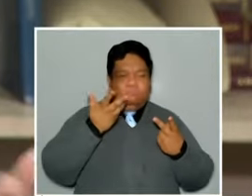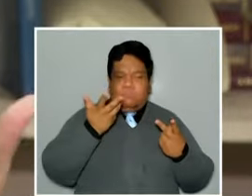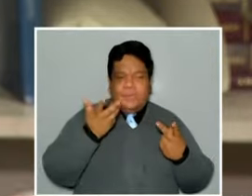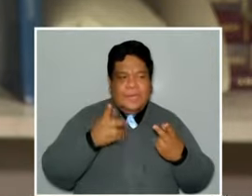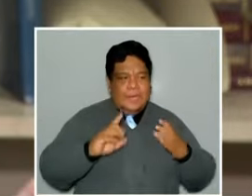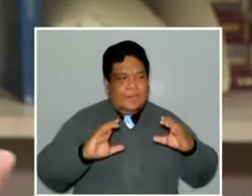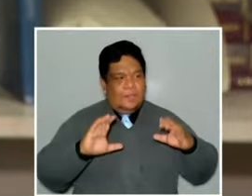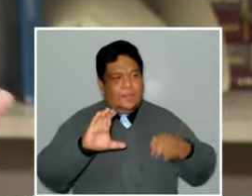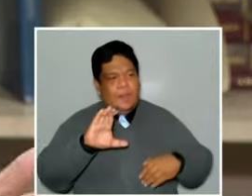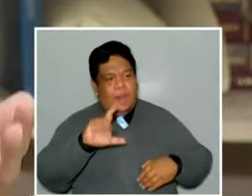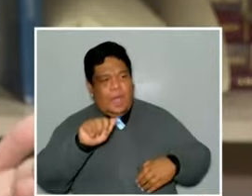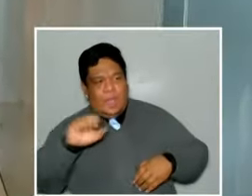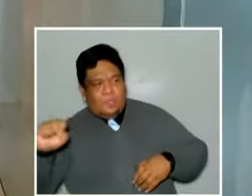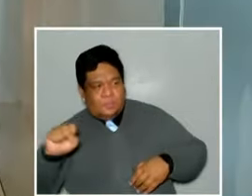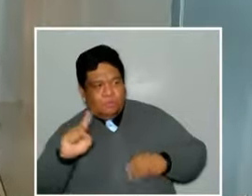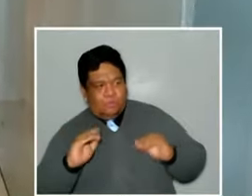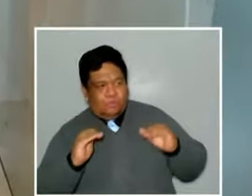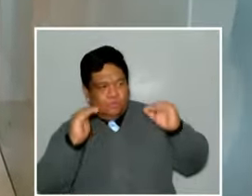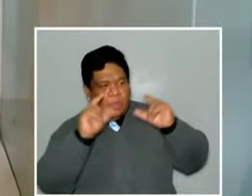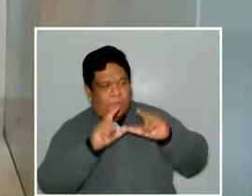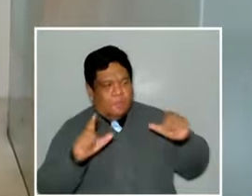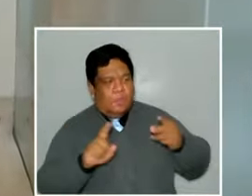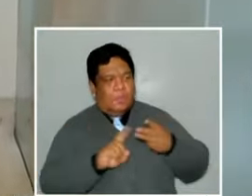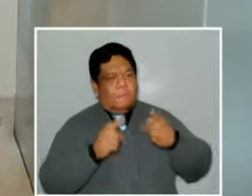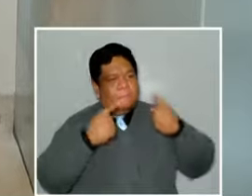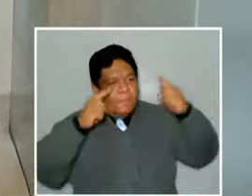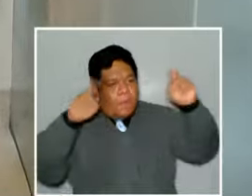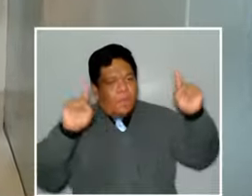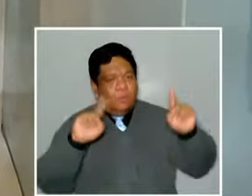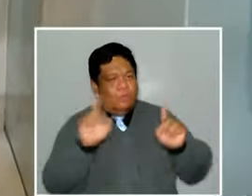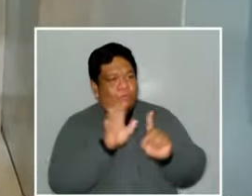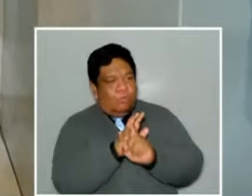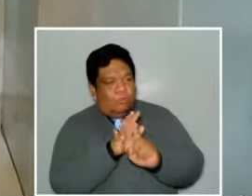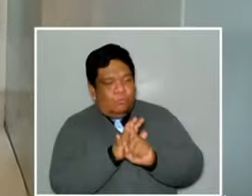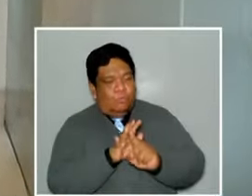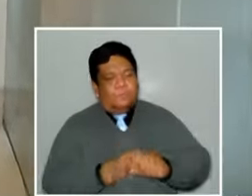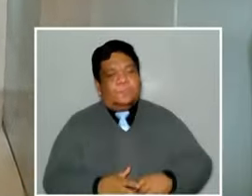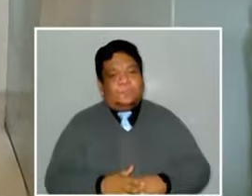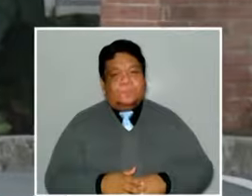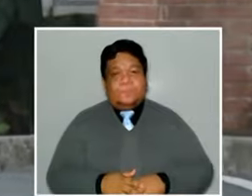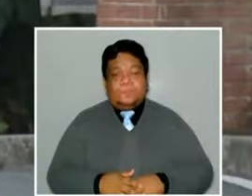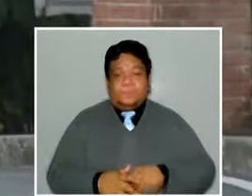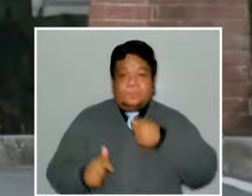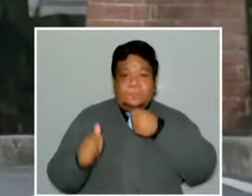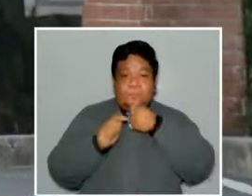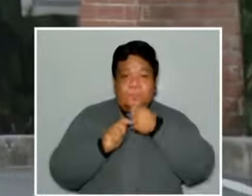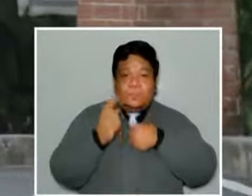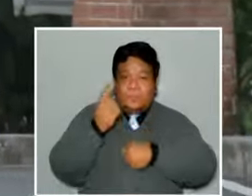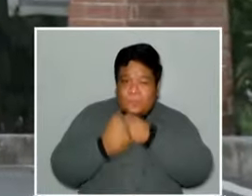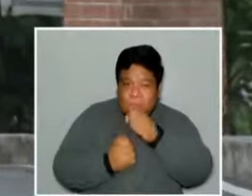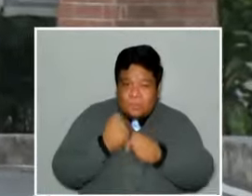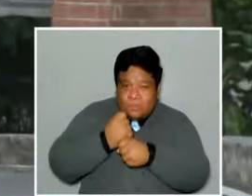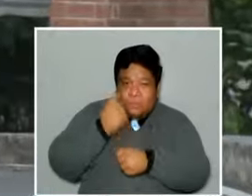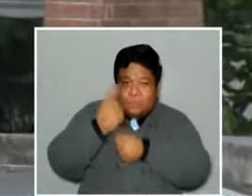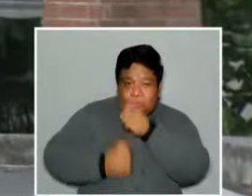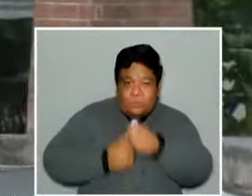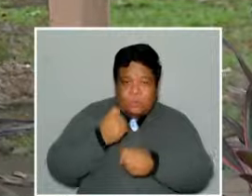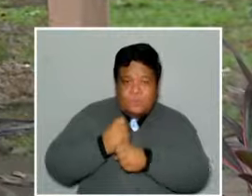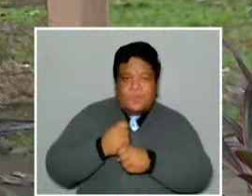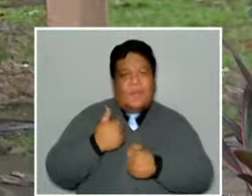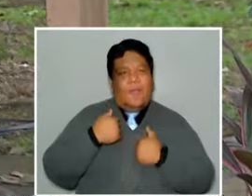fantasy of success and mobility. Taon-taon, iba-ibang kurso ang sinusubukang ialok sa Special Topics Course ng